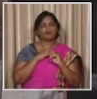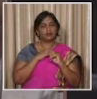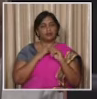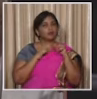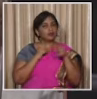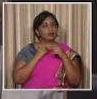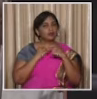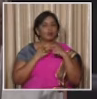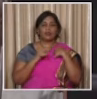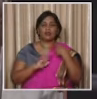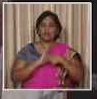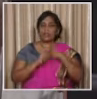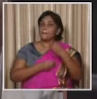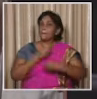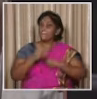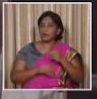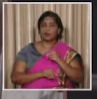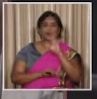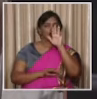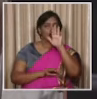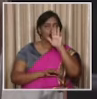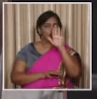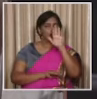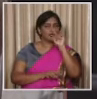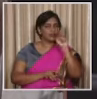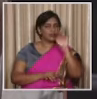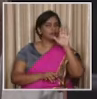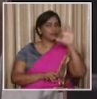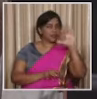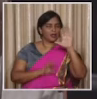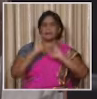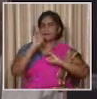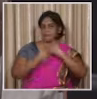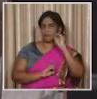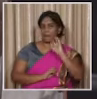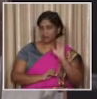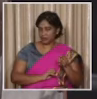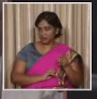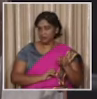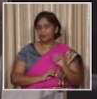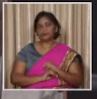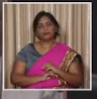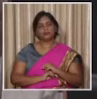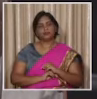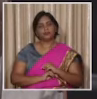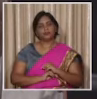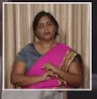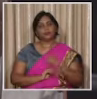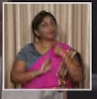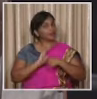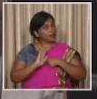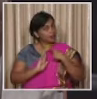එය දළ දේශීය නිෂ්පාදනයේ 9.5% පමණ ප්‍රමාණයක්. රටකට දරන්ට